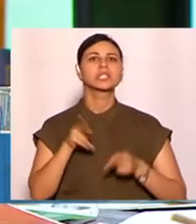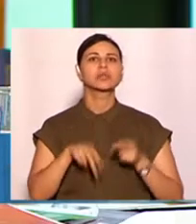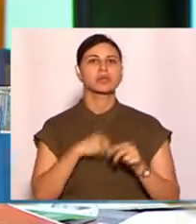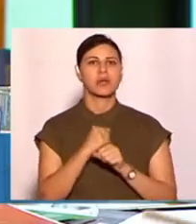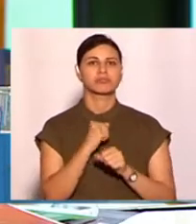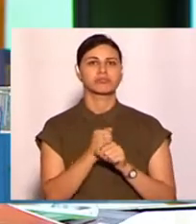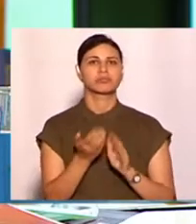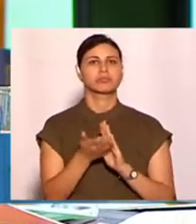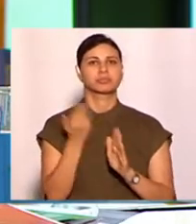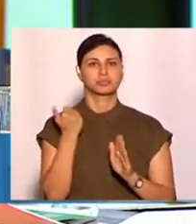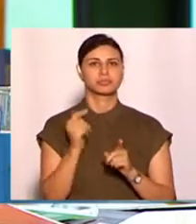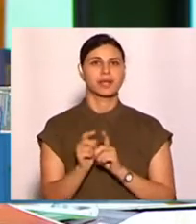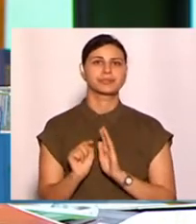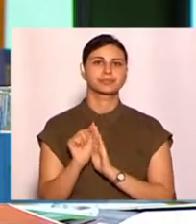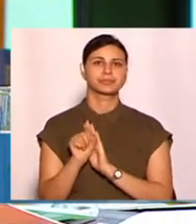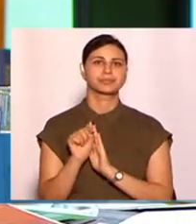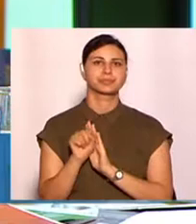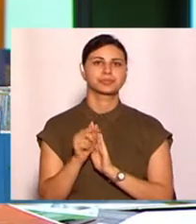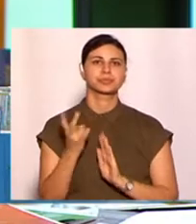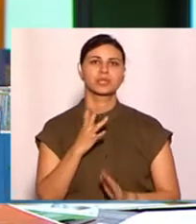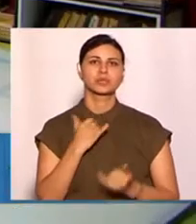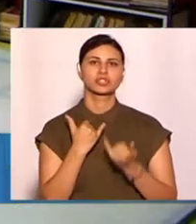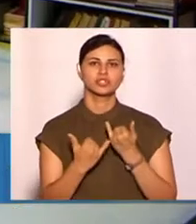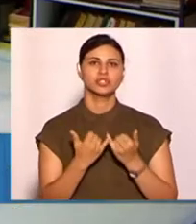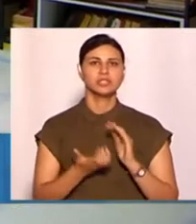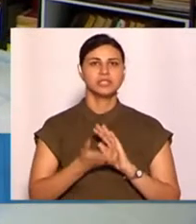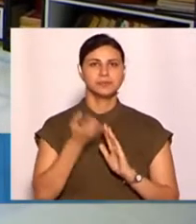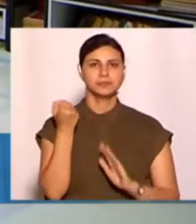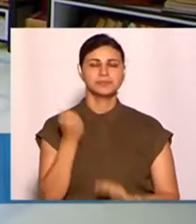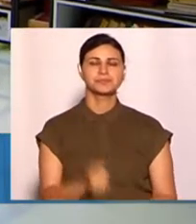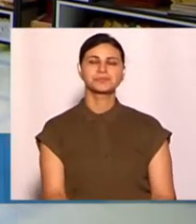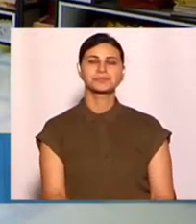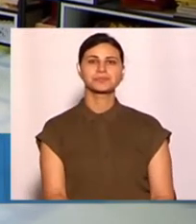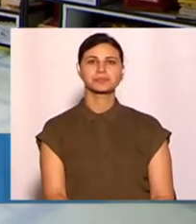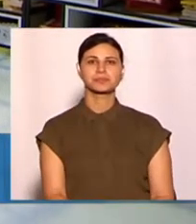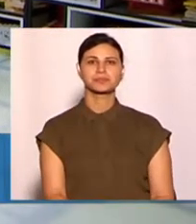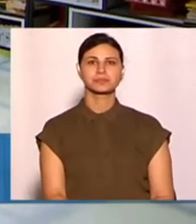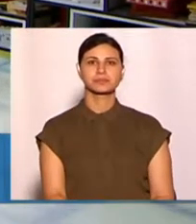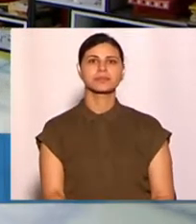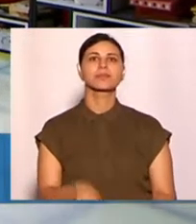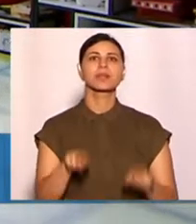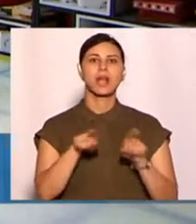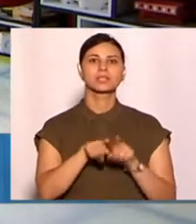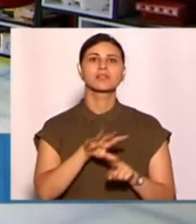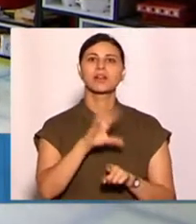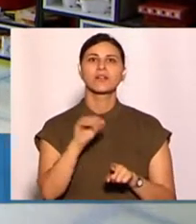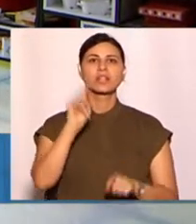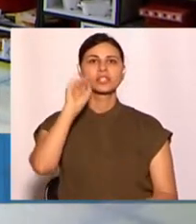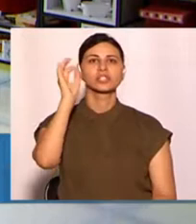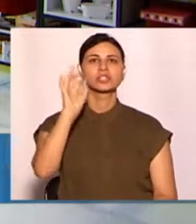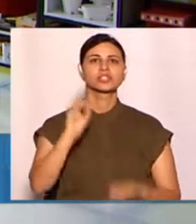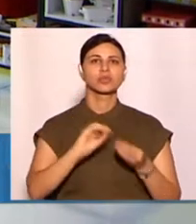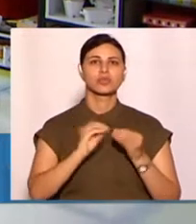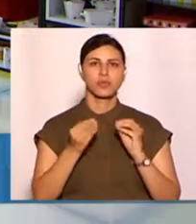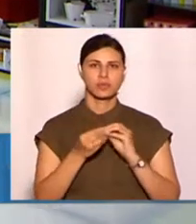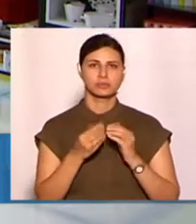და დრენაჟის ჩაყენება. ასევე ყველაზე ხშირი პრობლემა, რა შეიძლება რომ